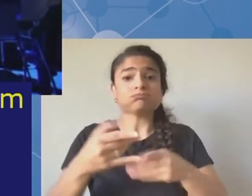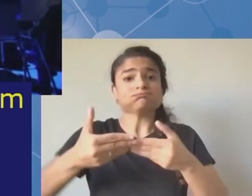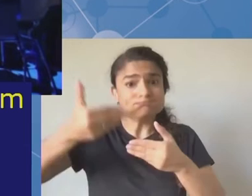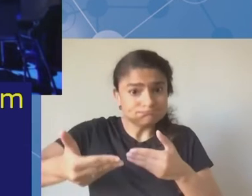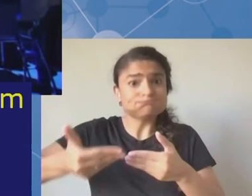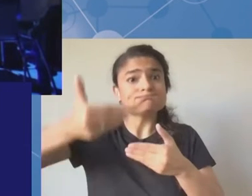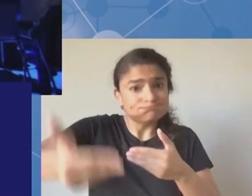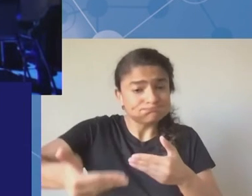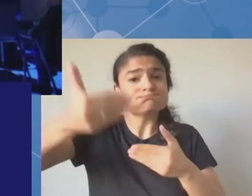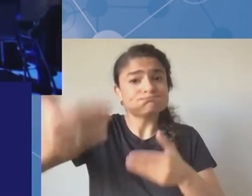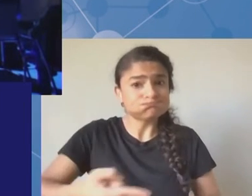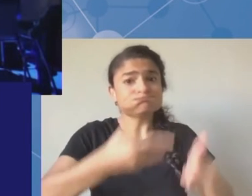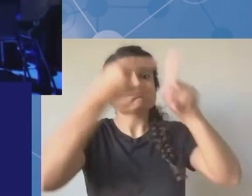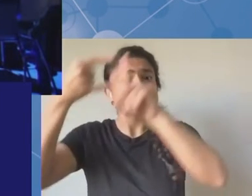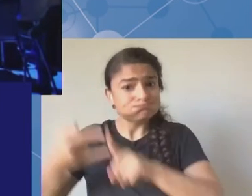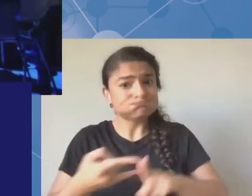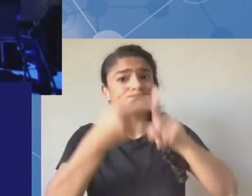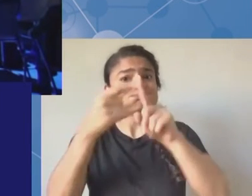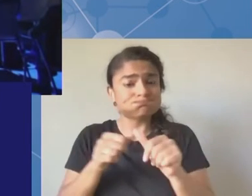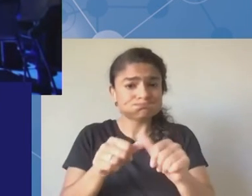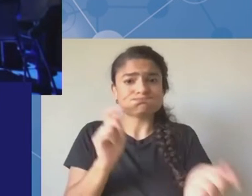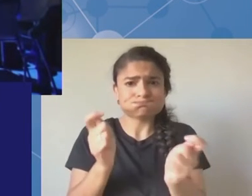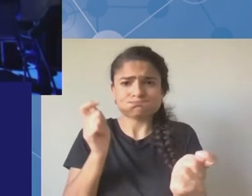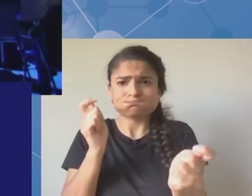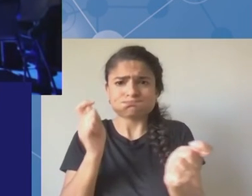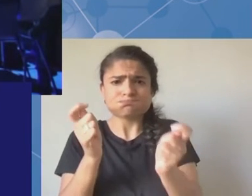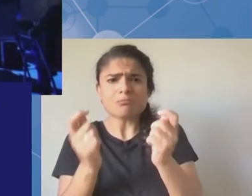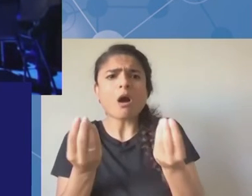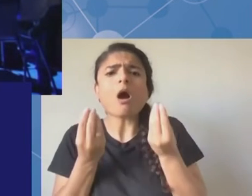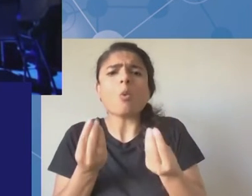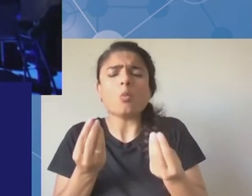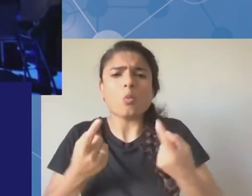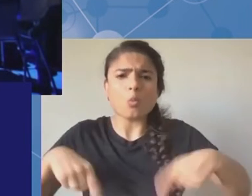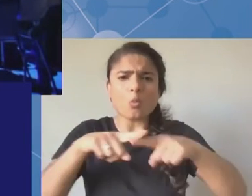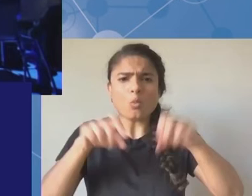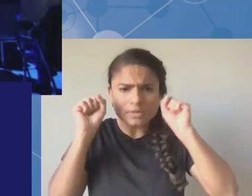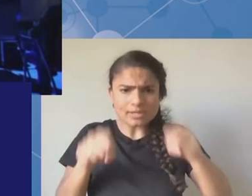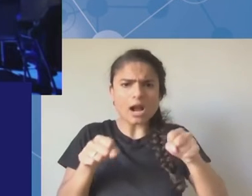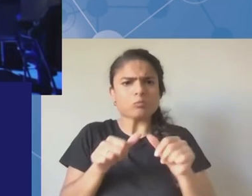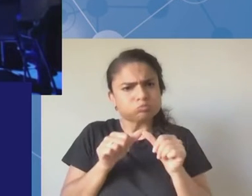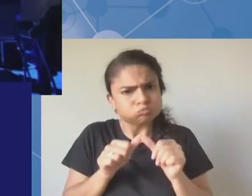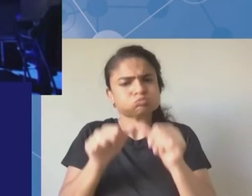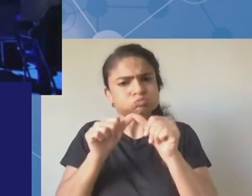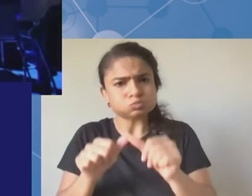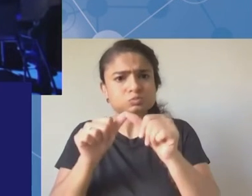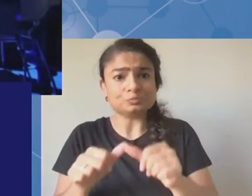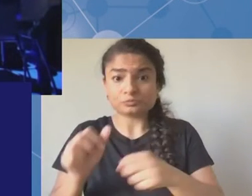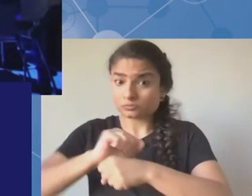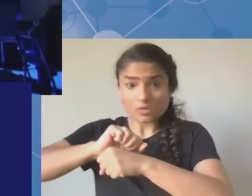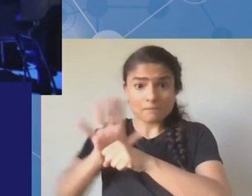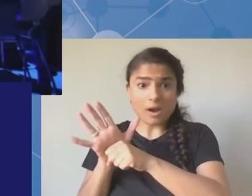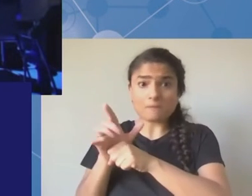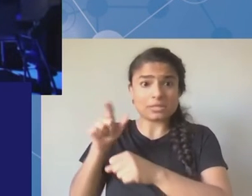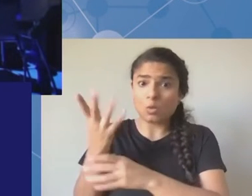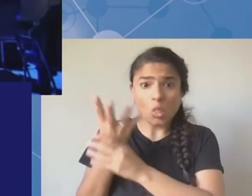в реальном мире, то есть выйти за рамки Zoom'а. Надо было бы найти какие-то новые способы,